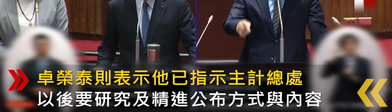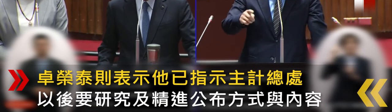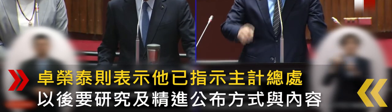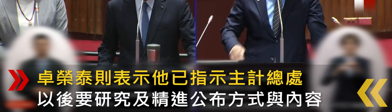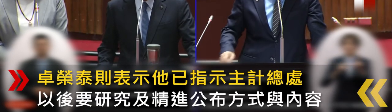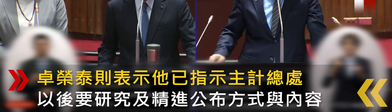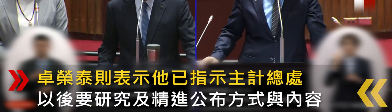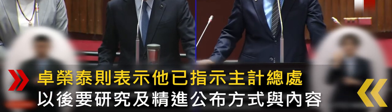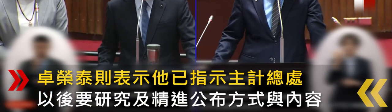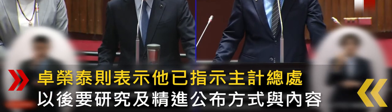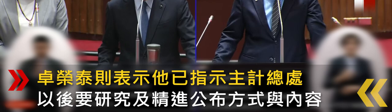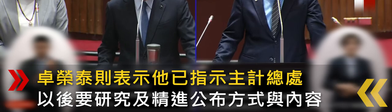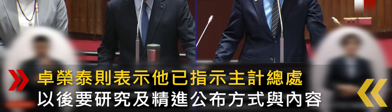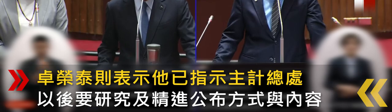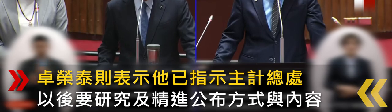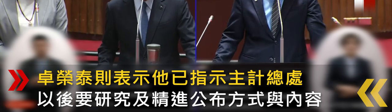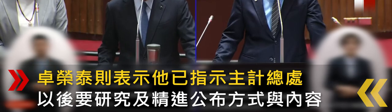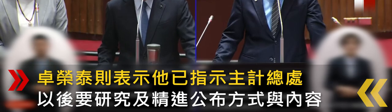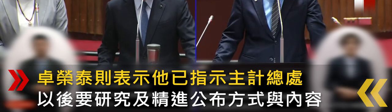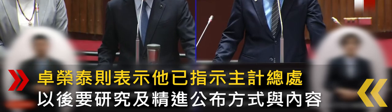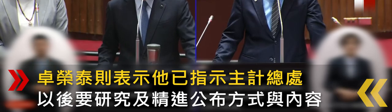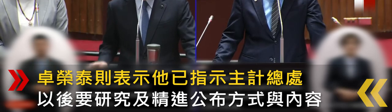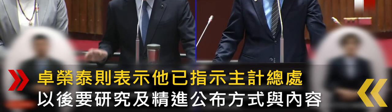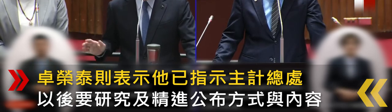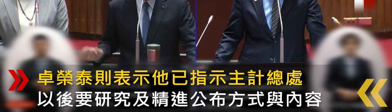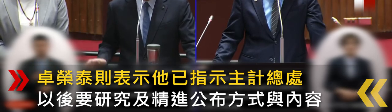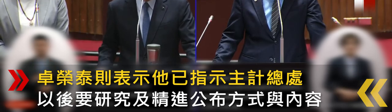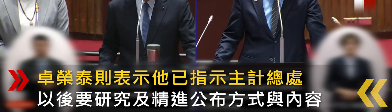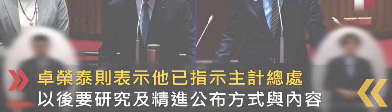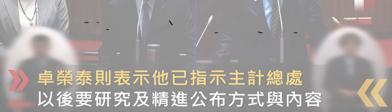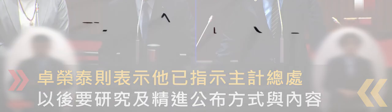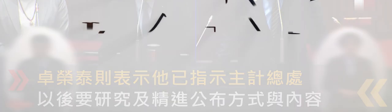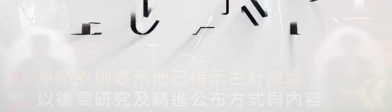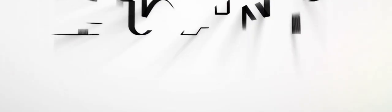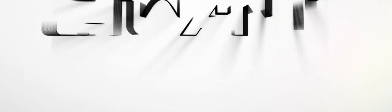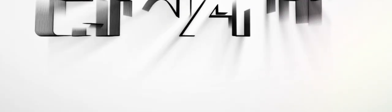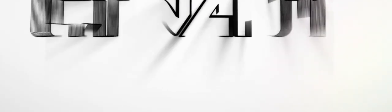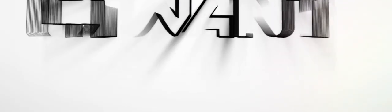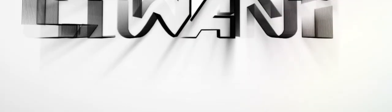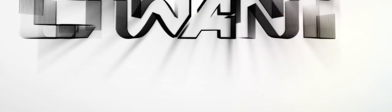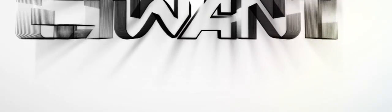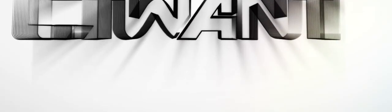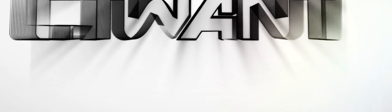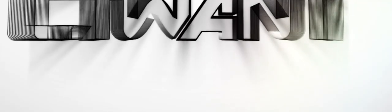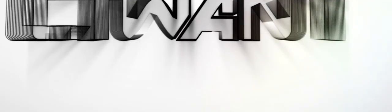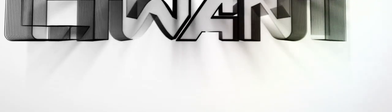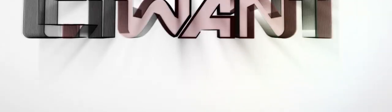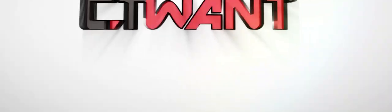月薪不到5万，啊，那47%的民众哈月薪不到4万啊，所以我想说这个数字是真的是差太多啊。 我跟委员报告，这倒不是影响公信力，它有它的依据，只是它是用。